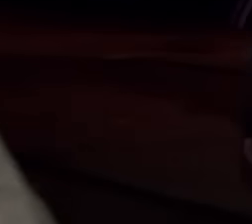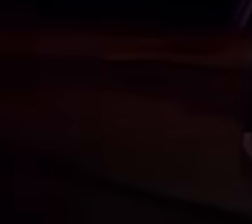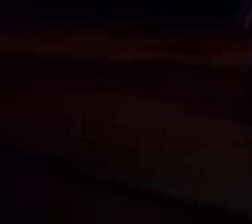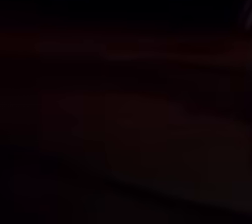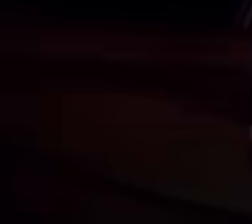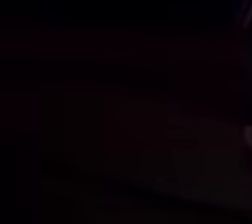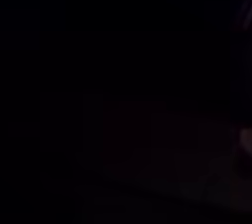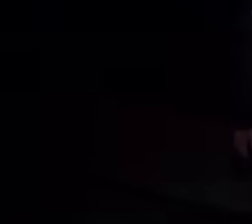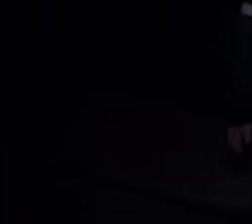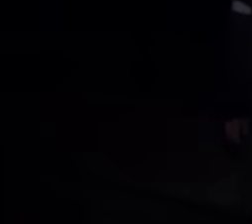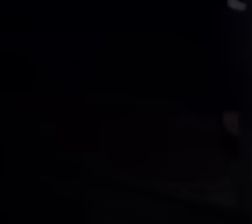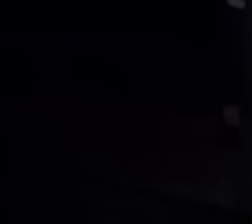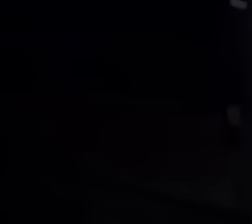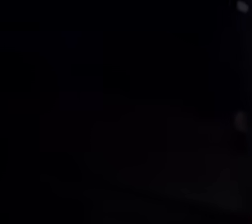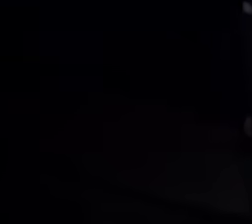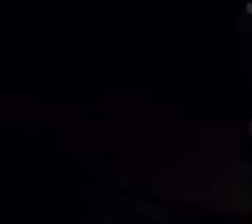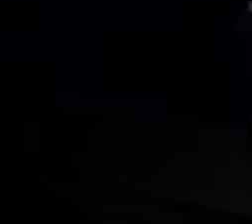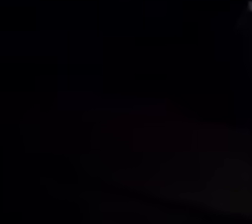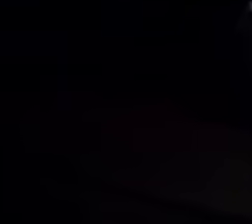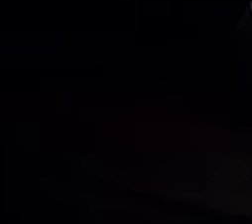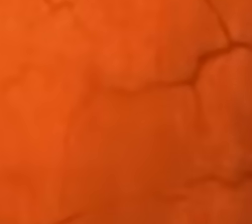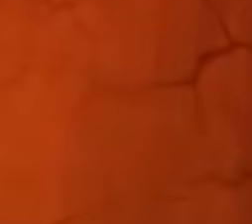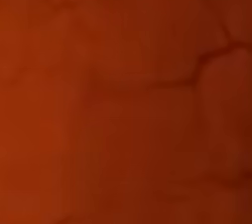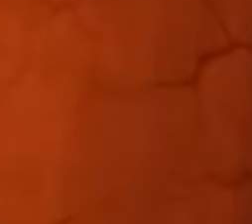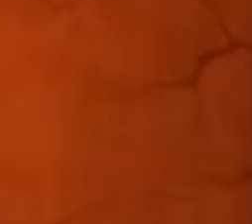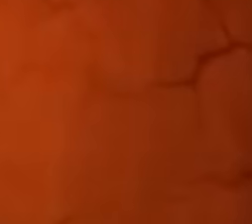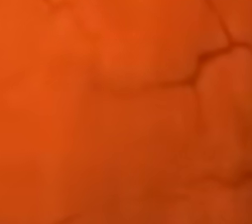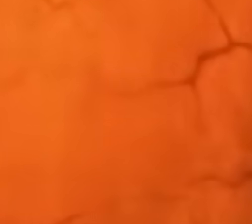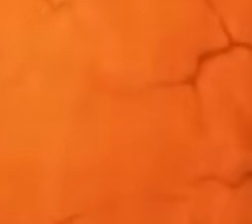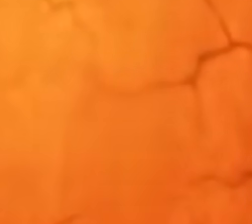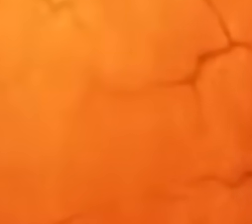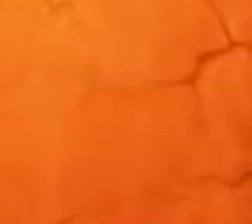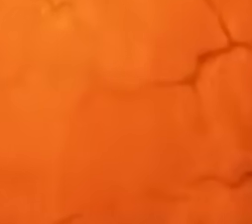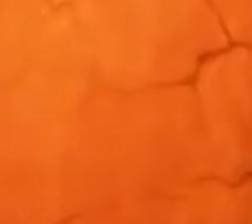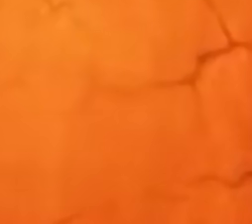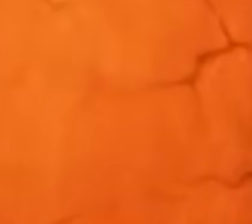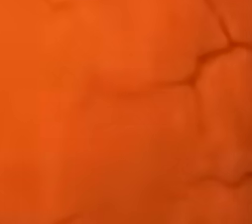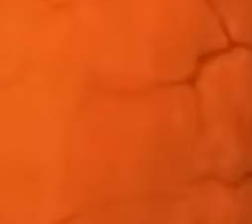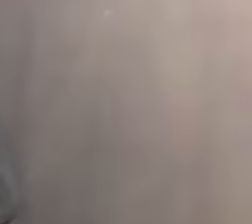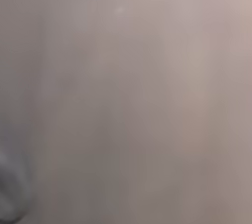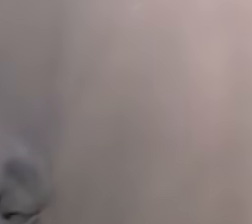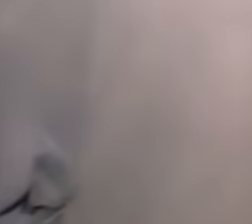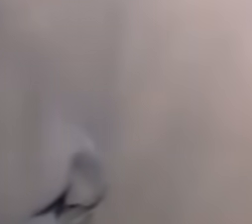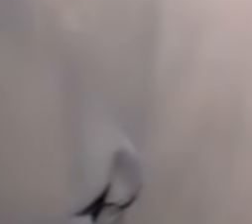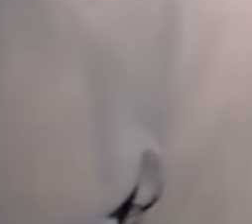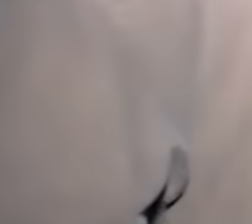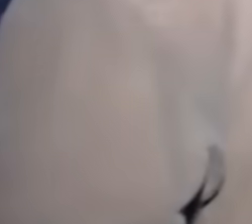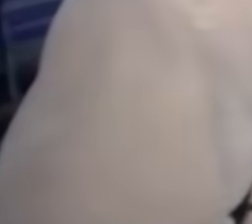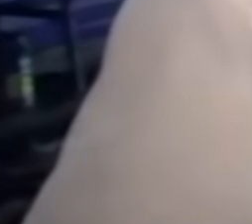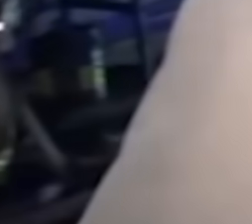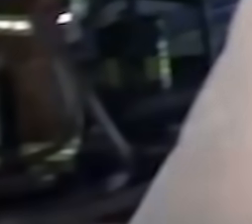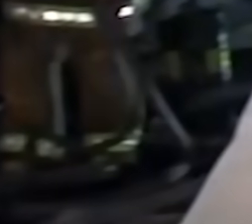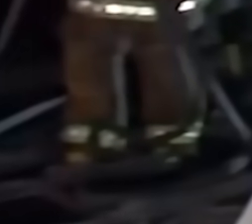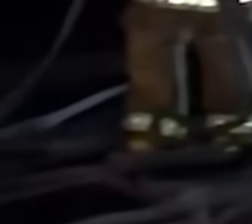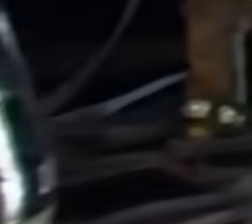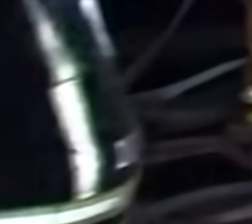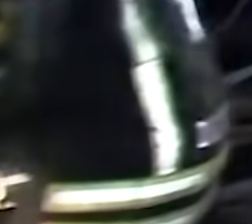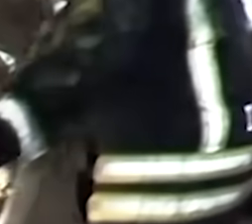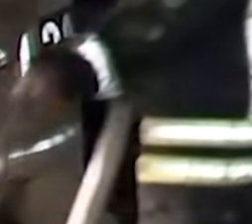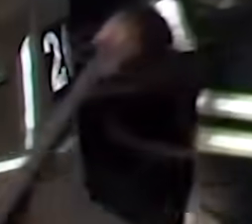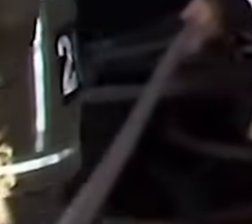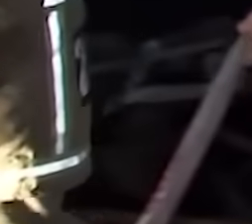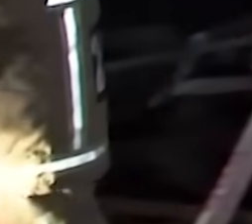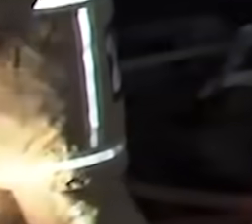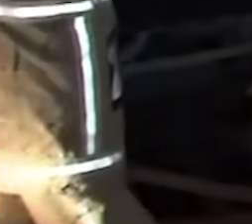sunog. Dental supplies, mga damit at gloves ang laman ng nasusunog na warehouse. Wala namang nasaktan sa sunog na nagsimula